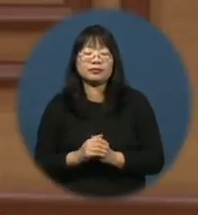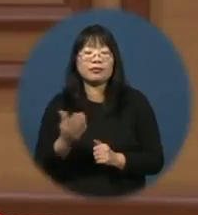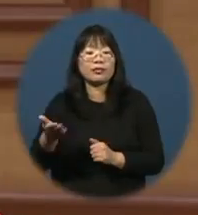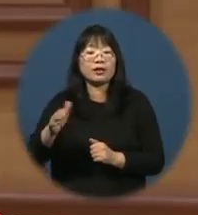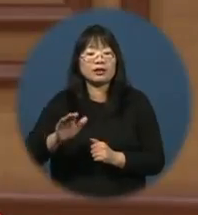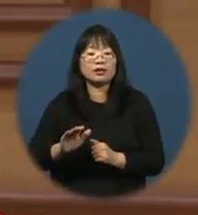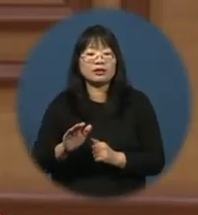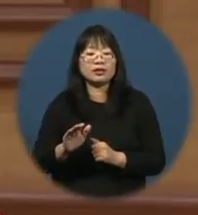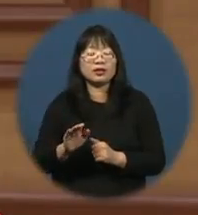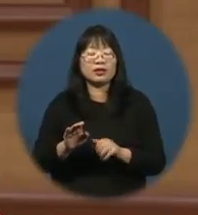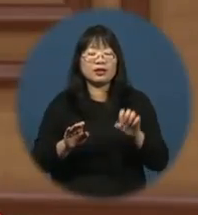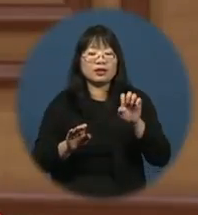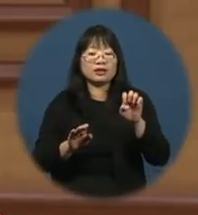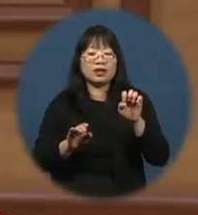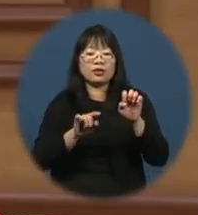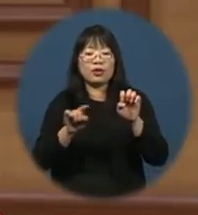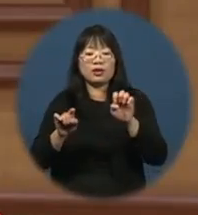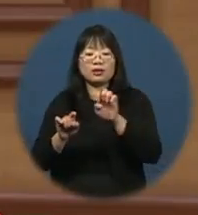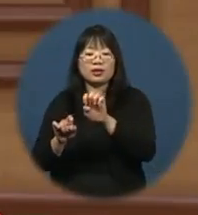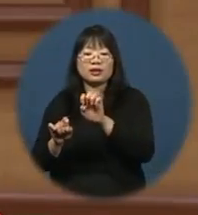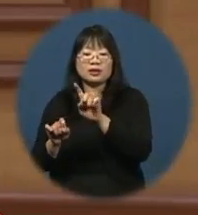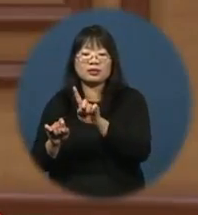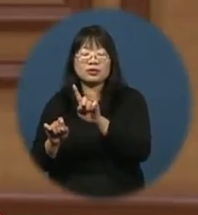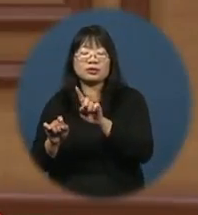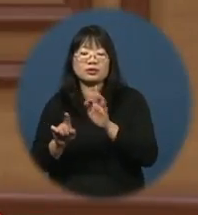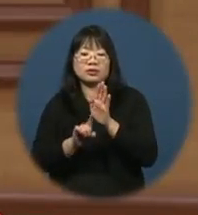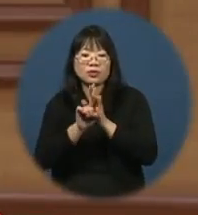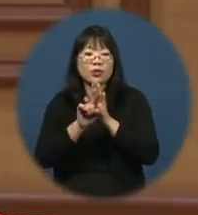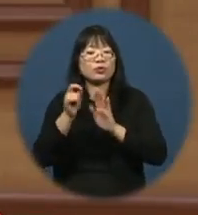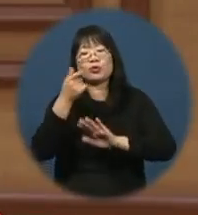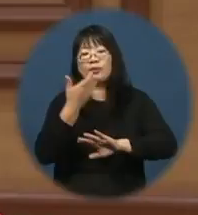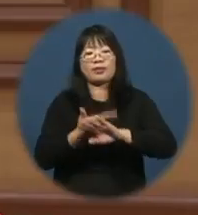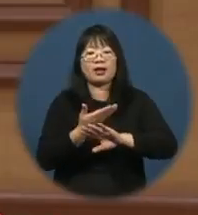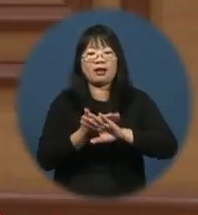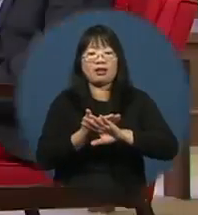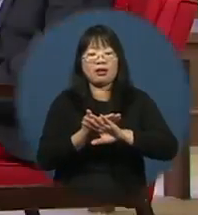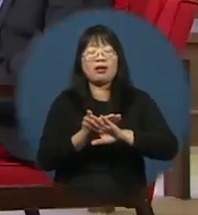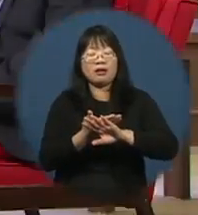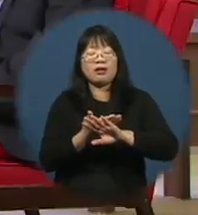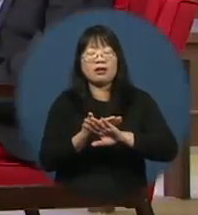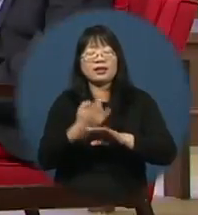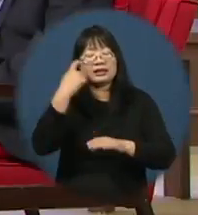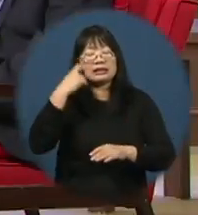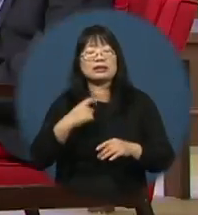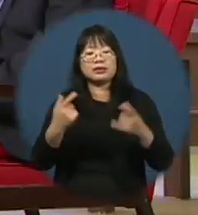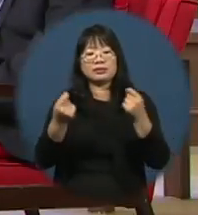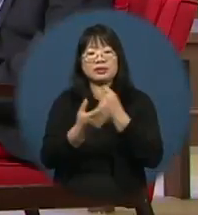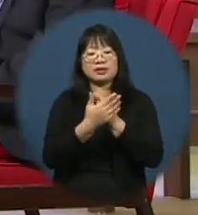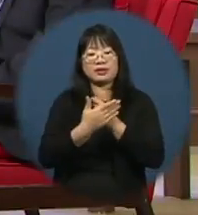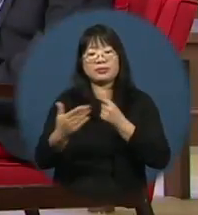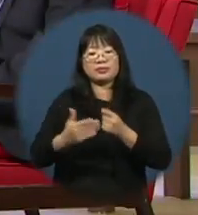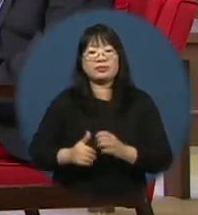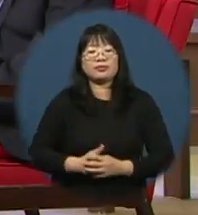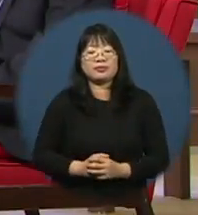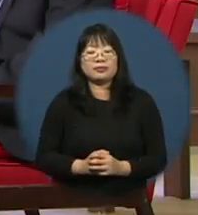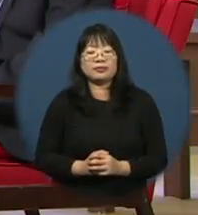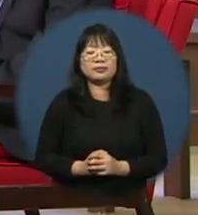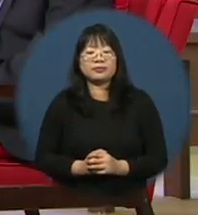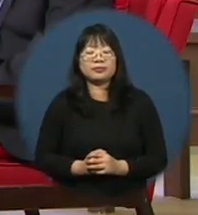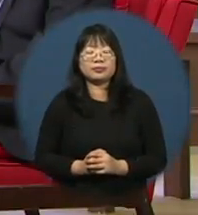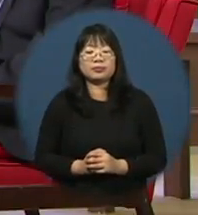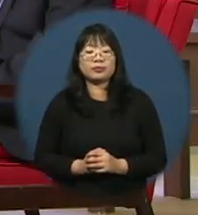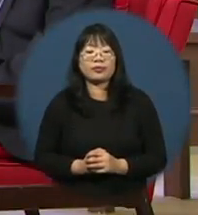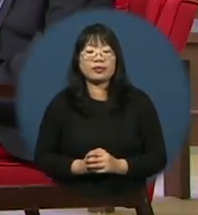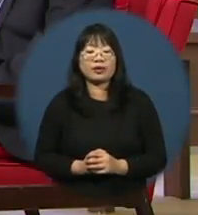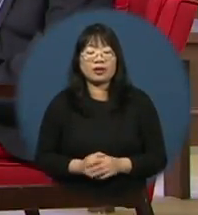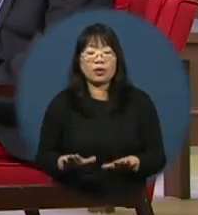그러나 40도와 41도는 또 엄청 다른 다르죠, 예, 다르죠. 온도가 되겠습니다. 예.